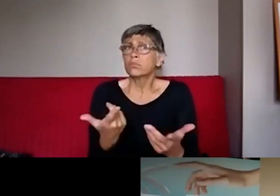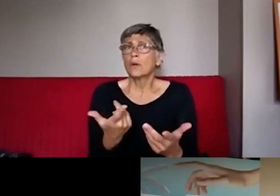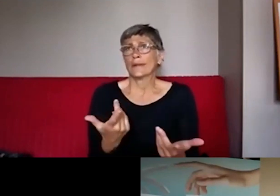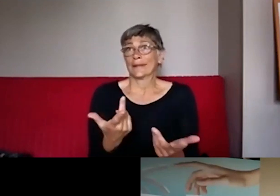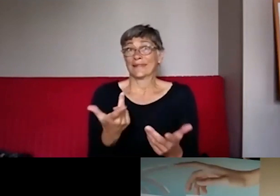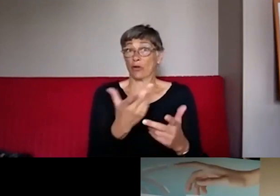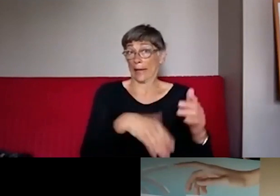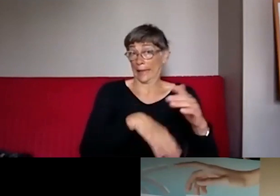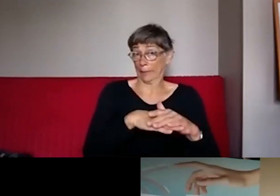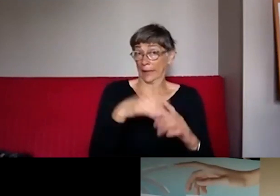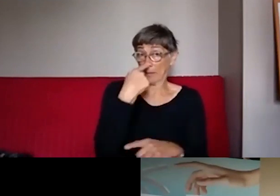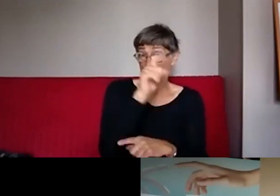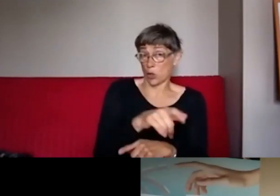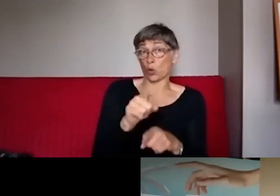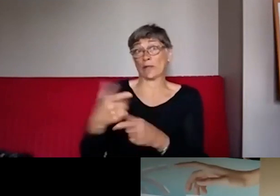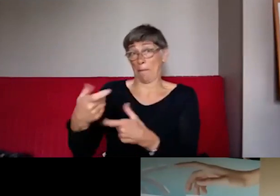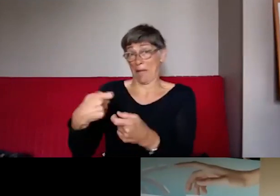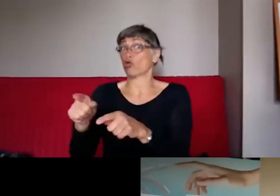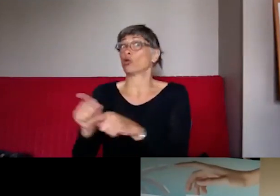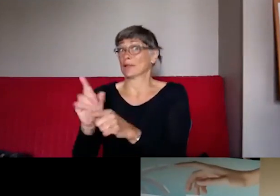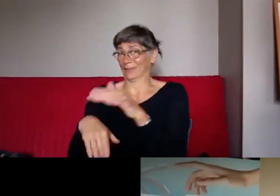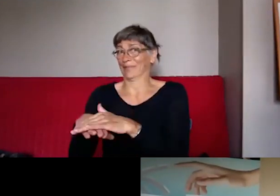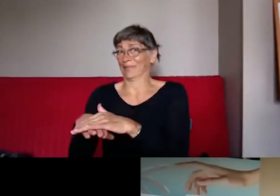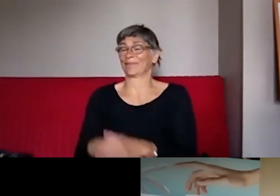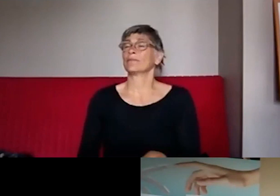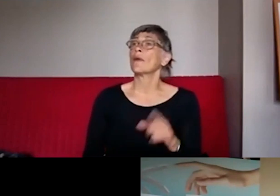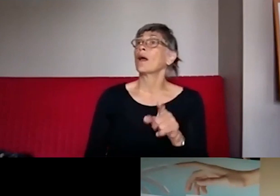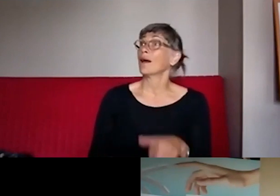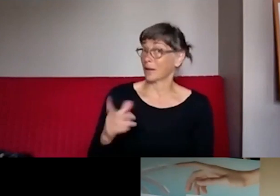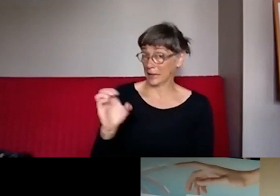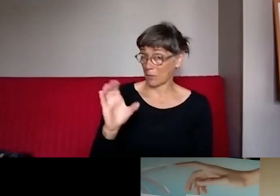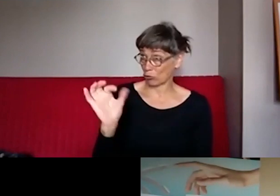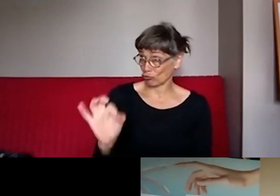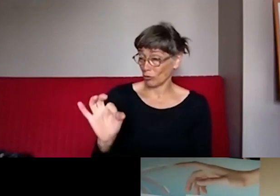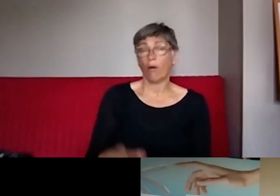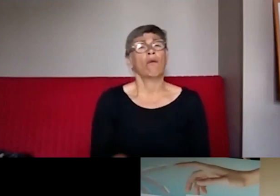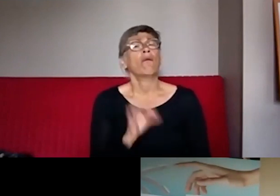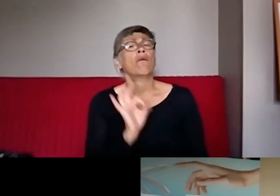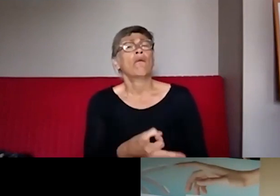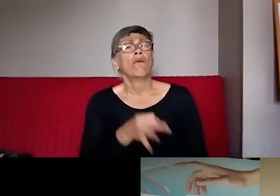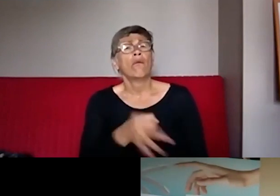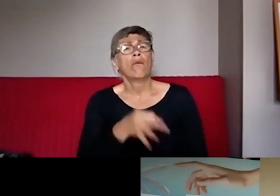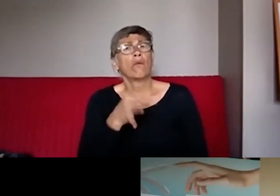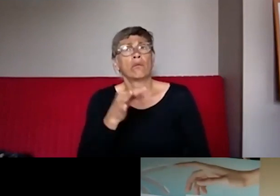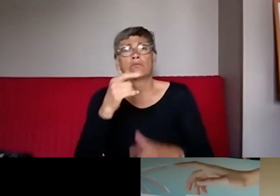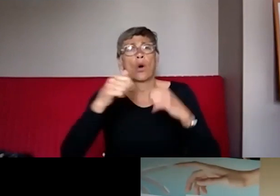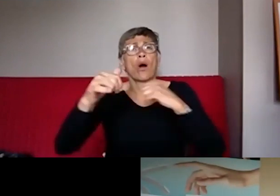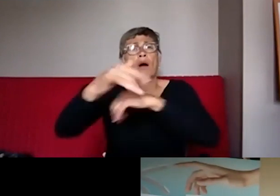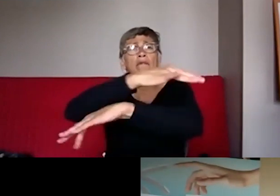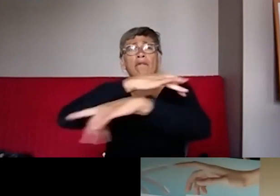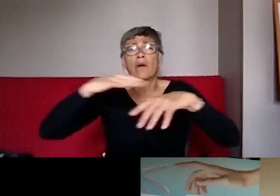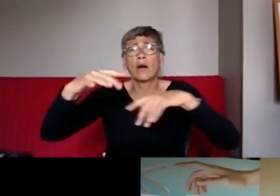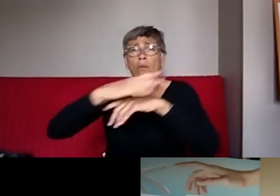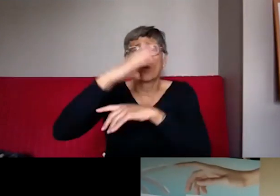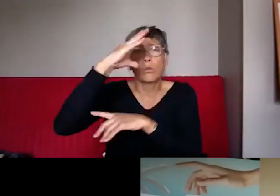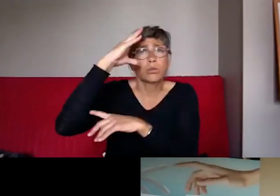côtés, Elisabeth. Ah, tout à fait. Elles sont tout à fait des deux côtés. Il y a un environnement professionnel qui fait qu'il y a tous les